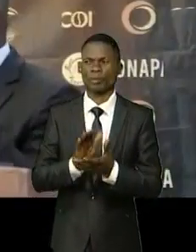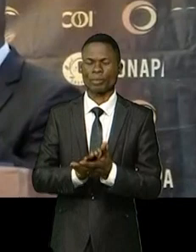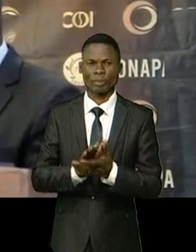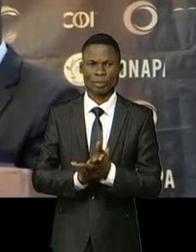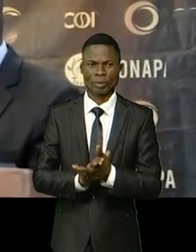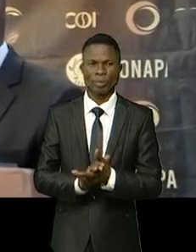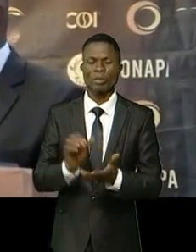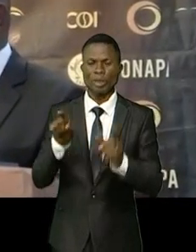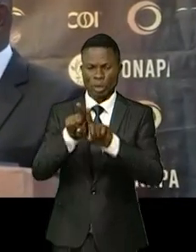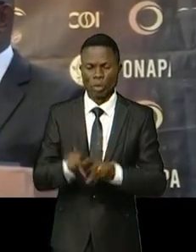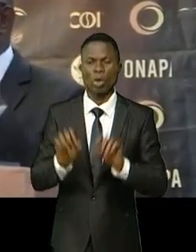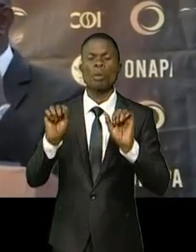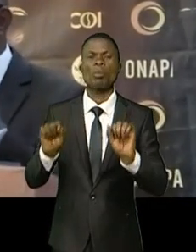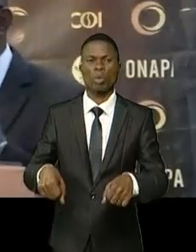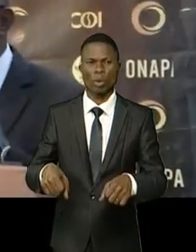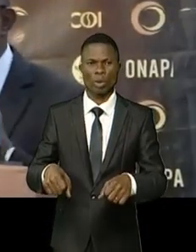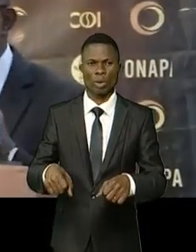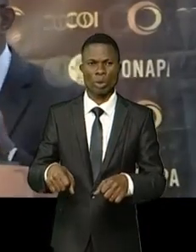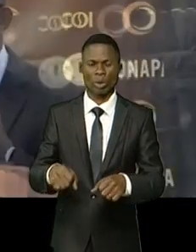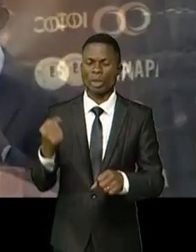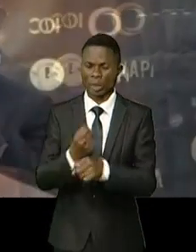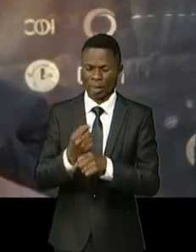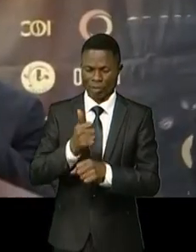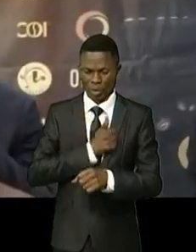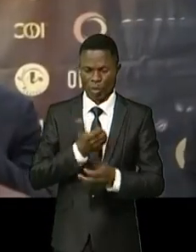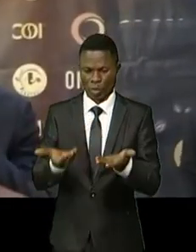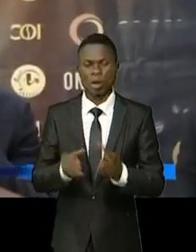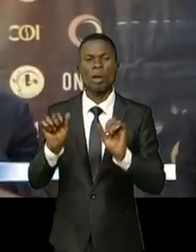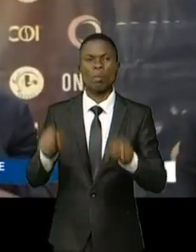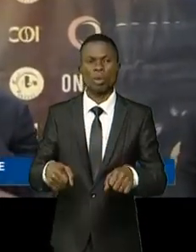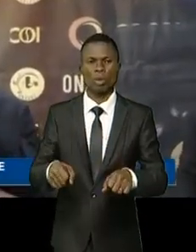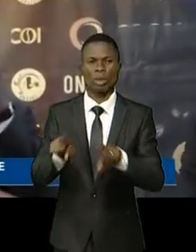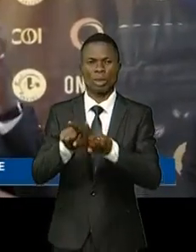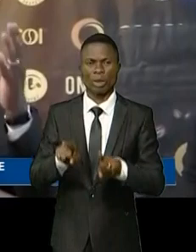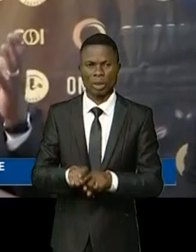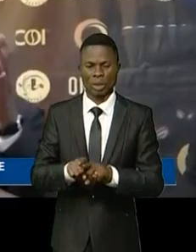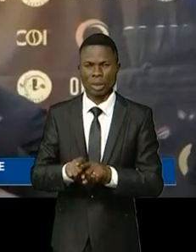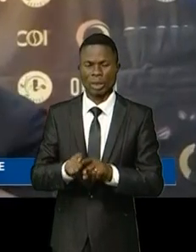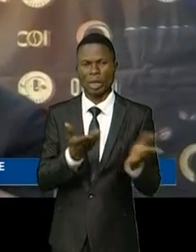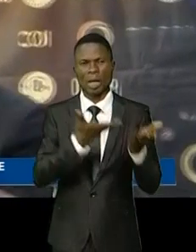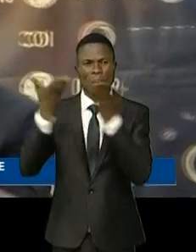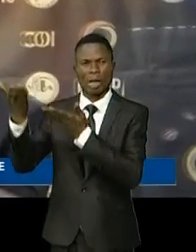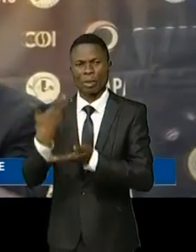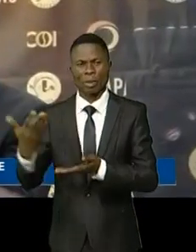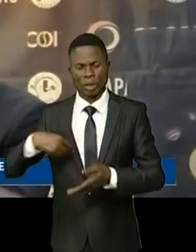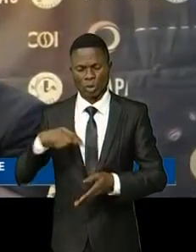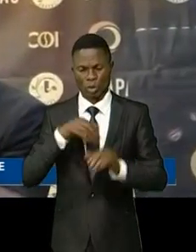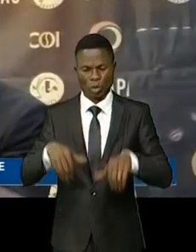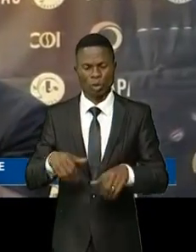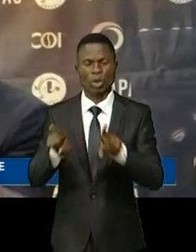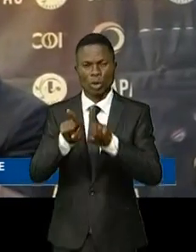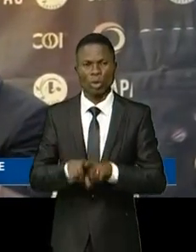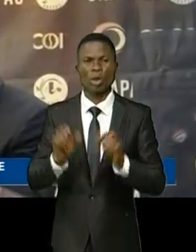Que c'est possible de produire localement. C'est possible d'exporter nos produits. C'est